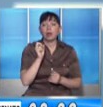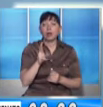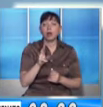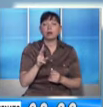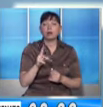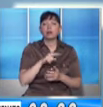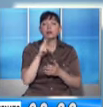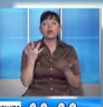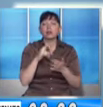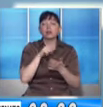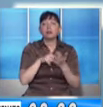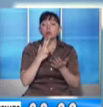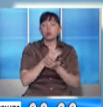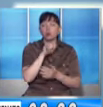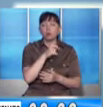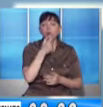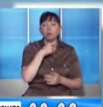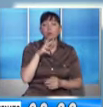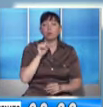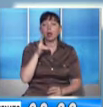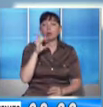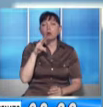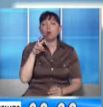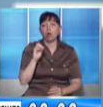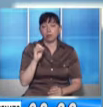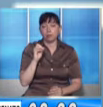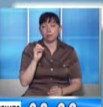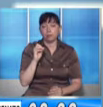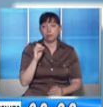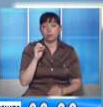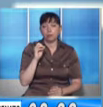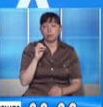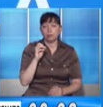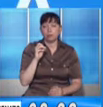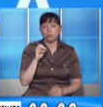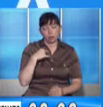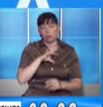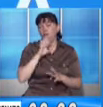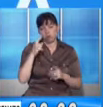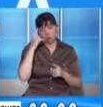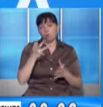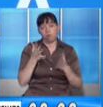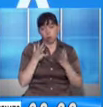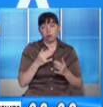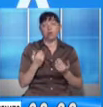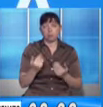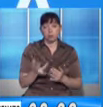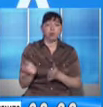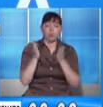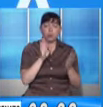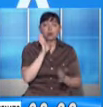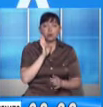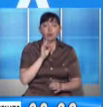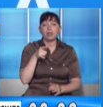departe ce întrebări are domnul Manole și dacă aveți ceva de precizat la ceea ce a spus domnul Terguță. Am înțeles poziția. Deci mergem către